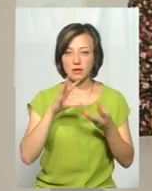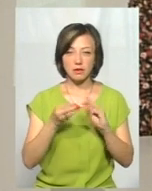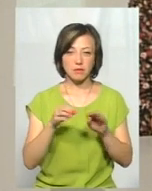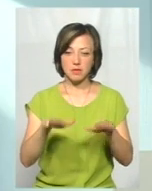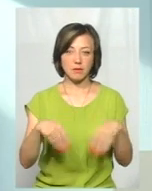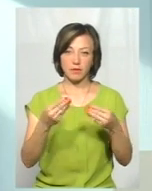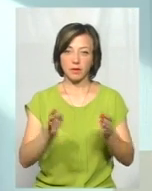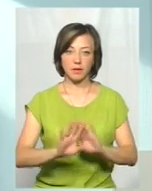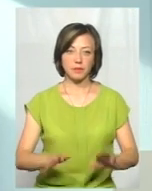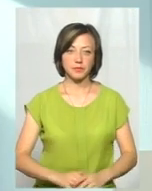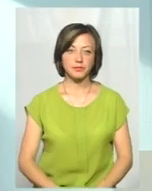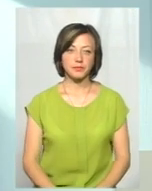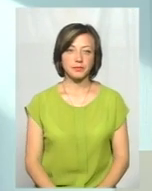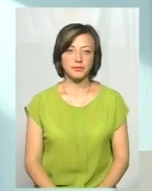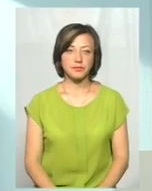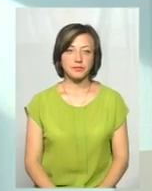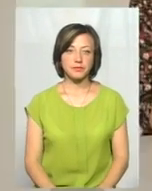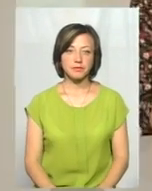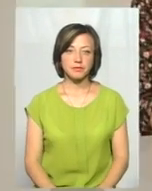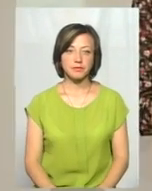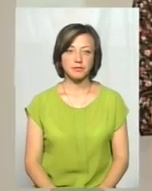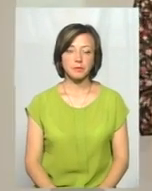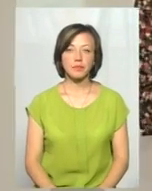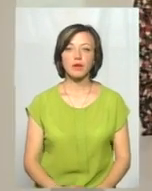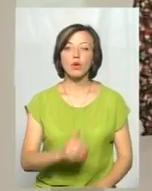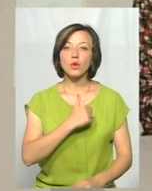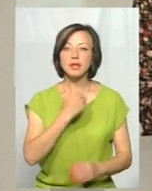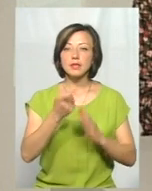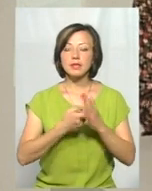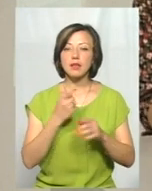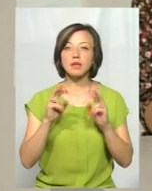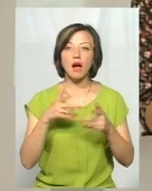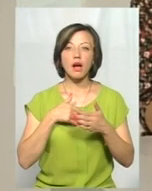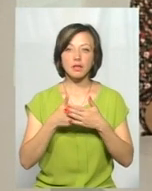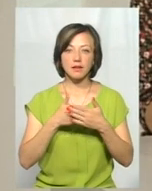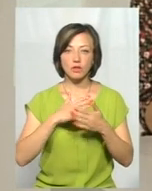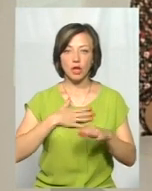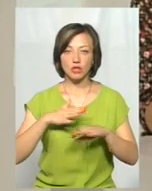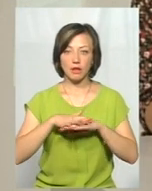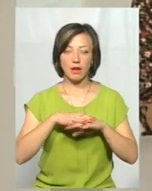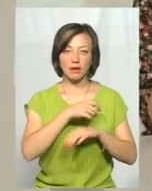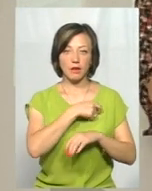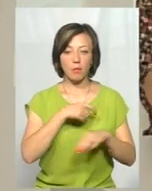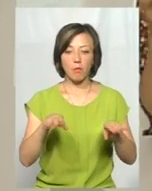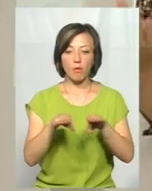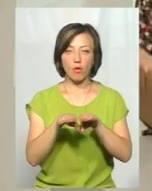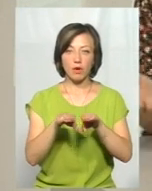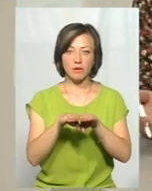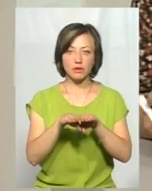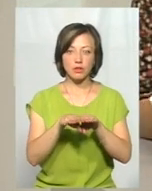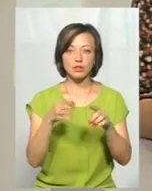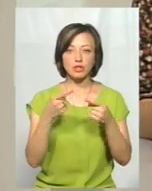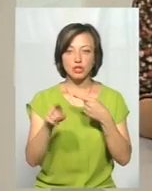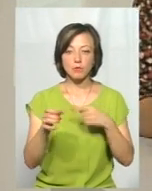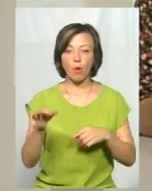не даємо. Але все ж таки хотілося б дізнатися, наскільки оця активність, яка є в наших нардепів, порівняно з